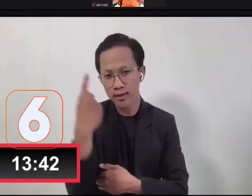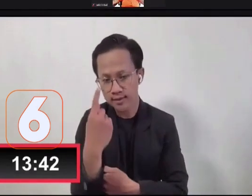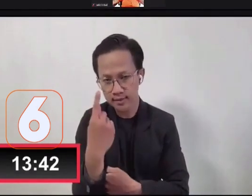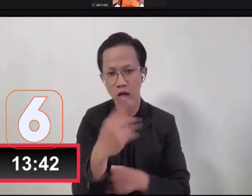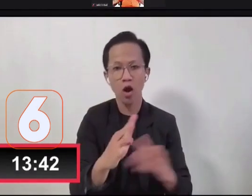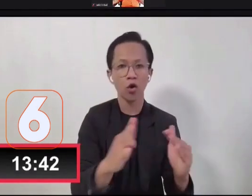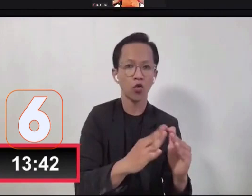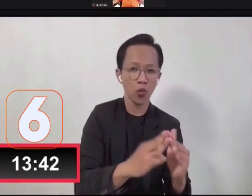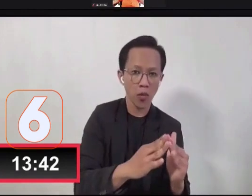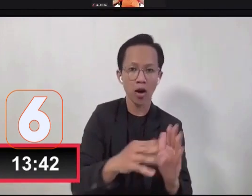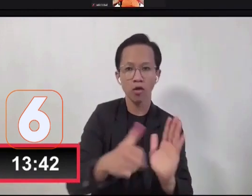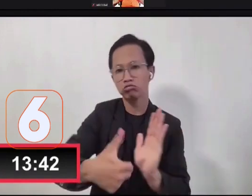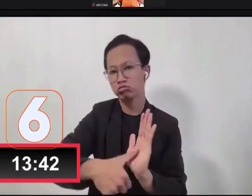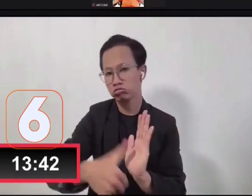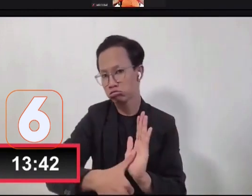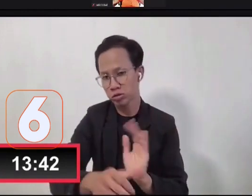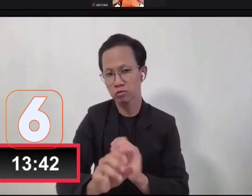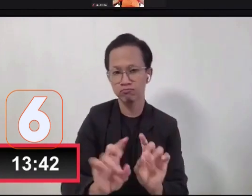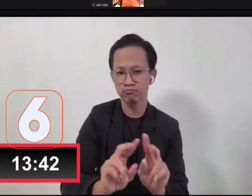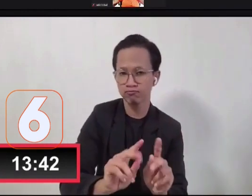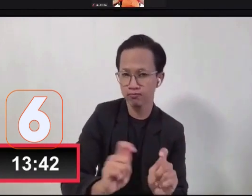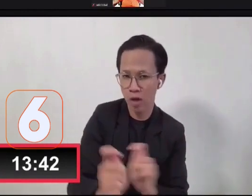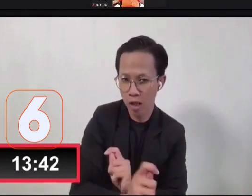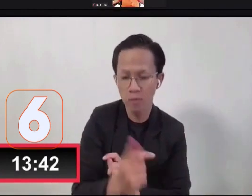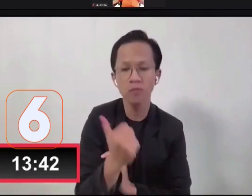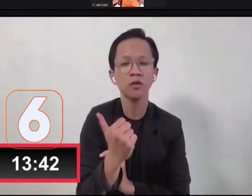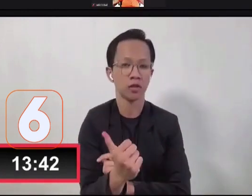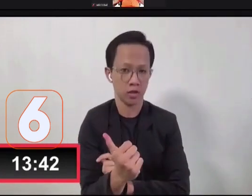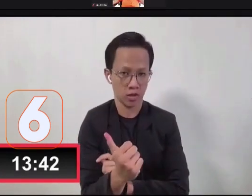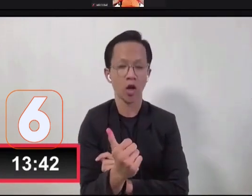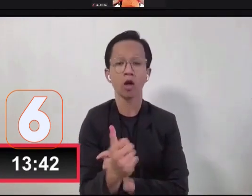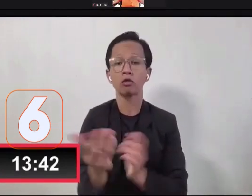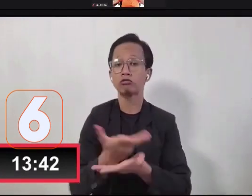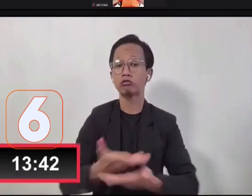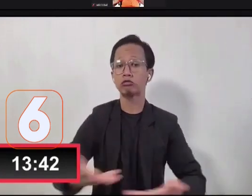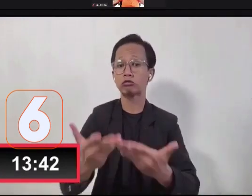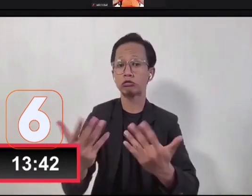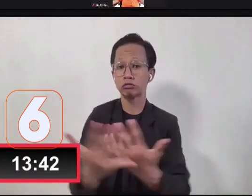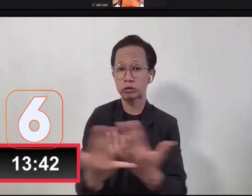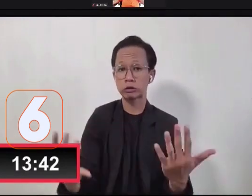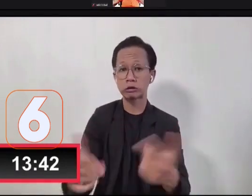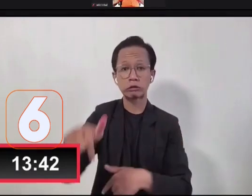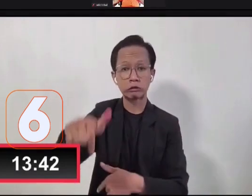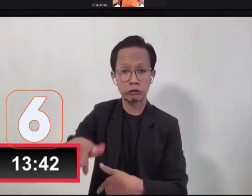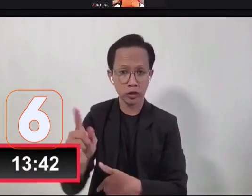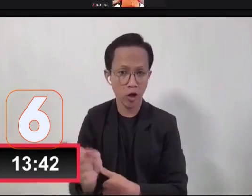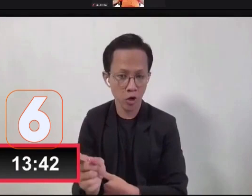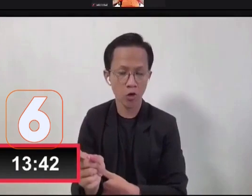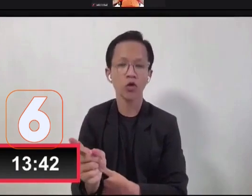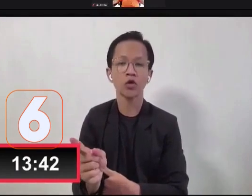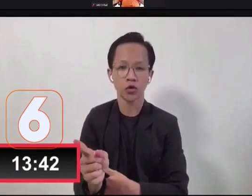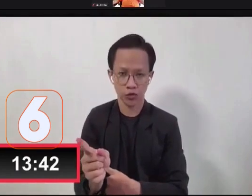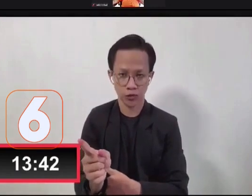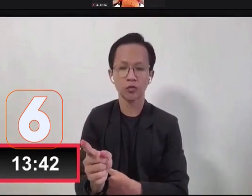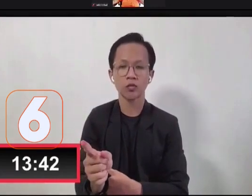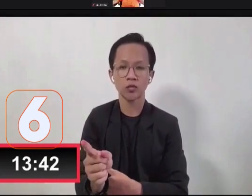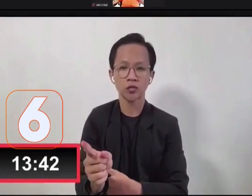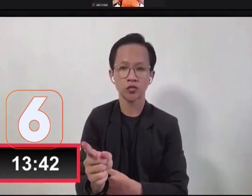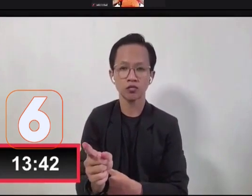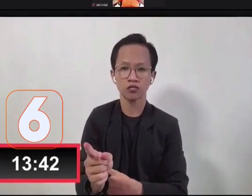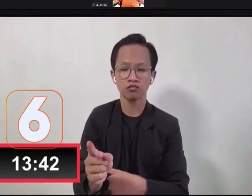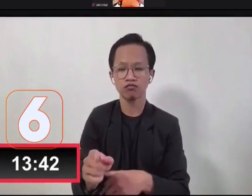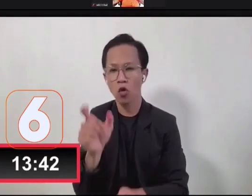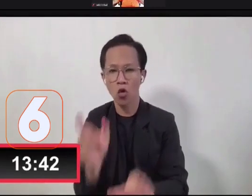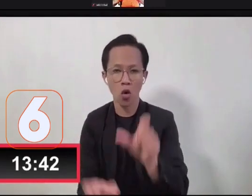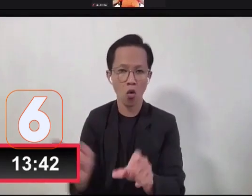jari hal ini sejalan dengan kondisi masyarakat modern yang diantaranya ditandai oleh tingkat mobilitas sosial dan geografis yang tinggi sehingga dapat menyebabkan